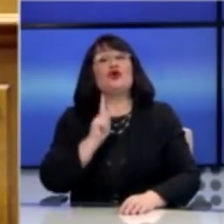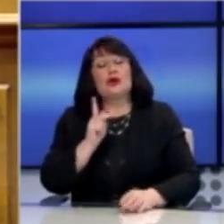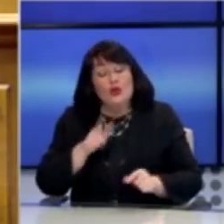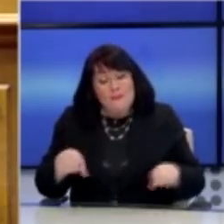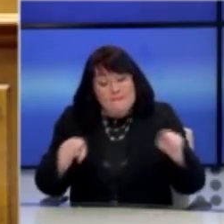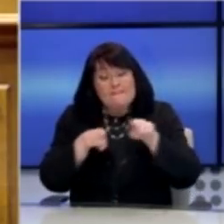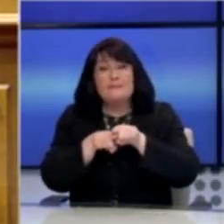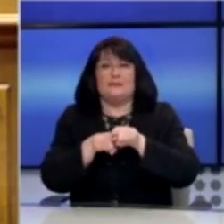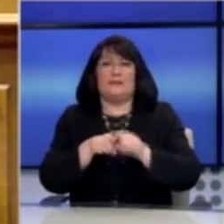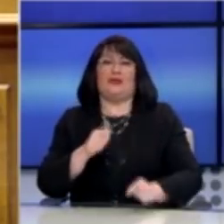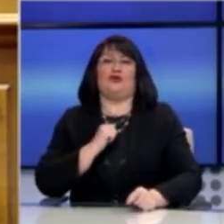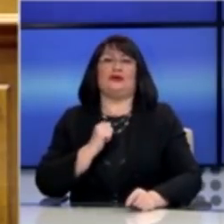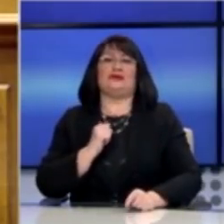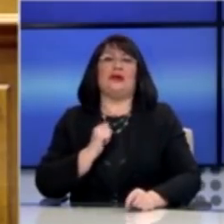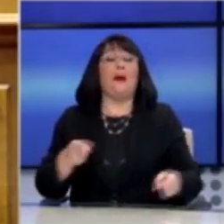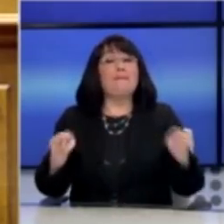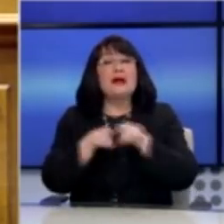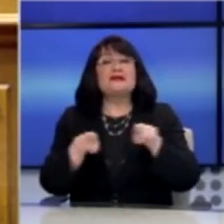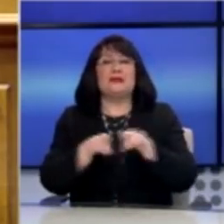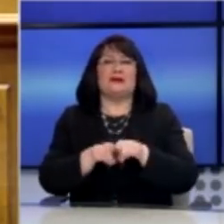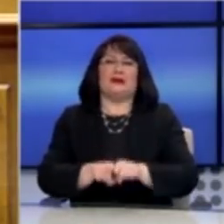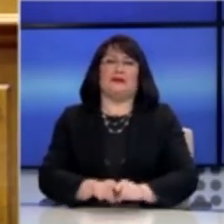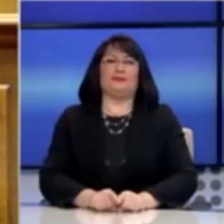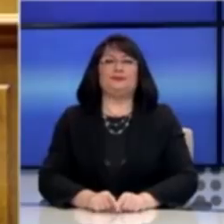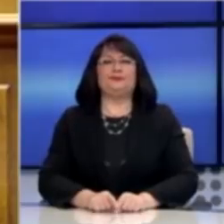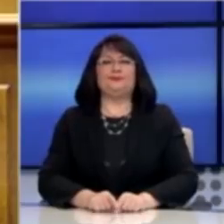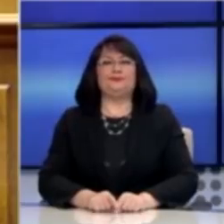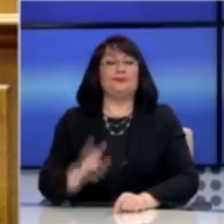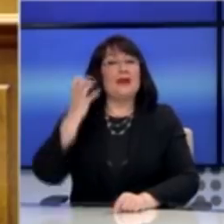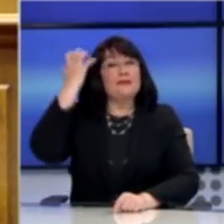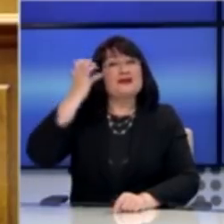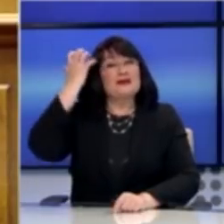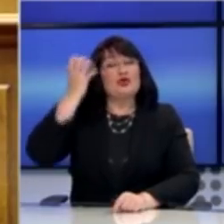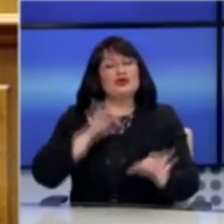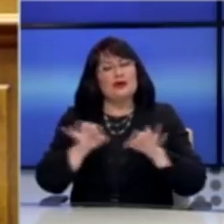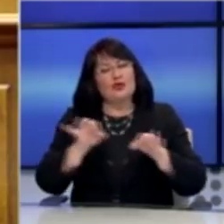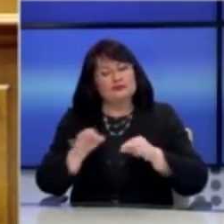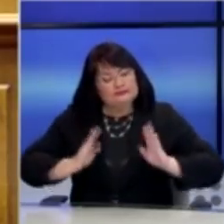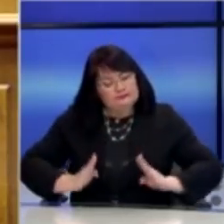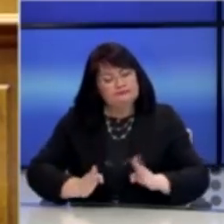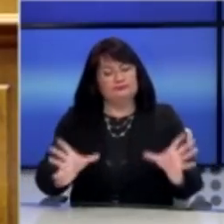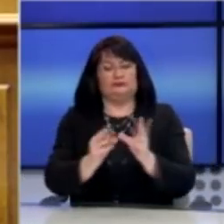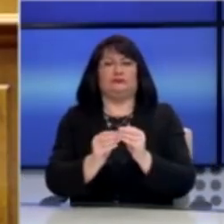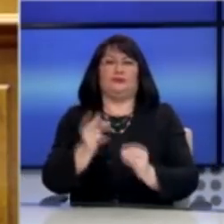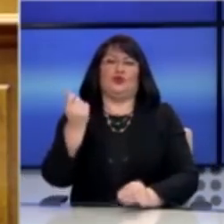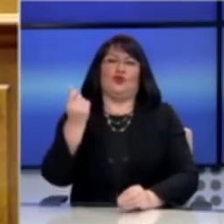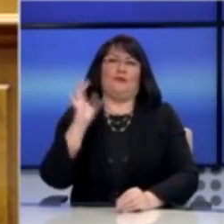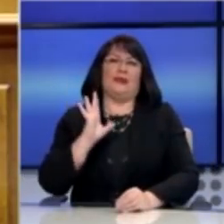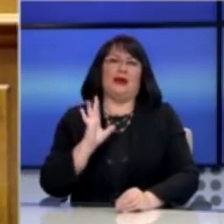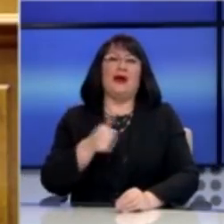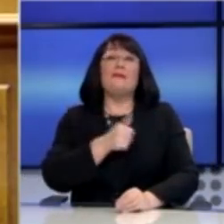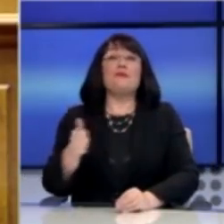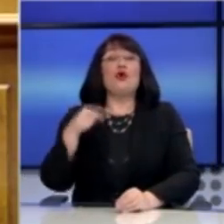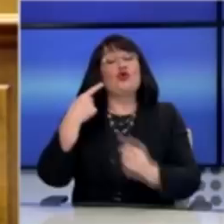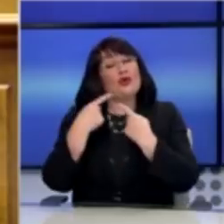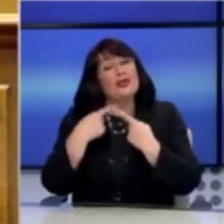κοινωνικοποιημένης ιδιοκτησίας, στα συγκεντρωμένα μέσα παραγωγής, τον επιστημονικό κεντρικό σχεδιασμό της οικονομίας. Μόνο σε αυτό το